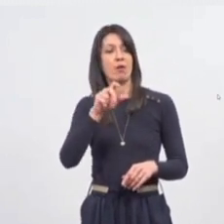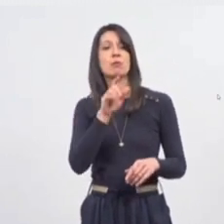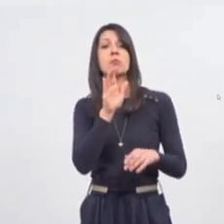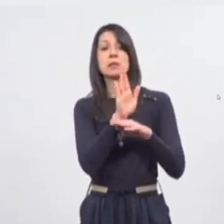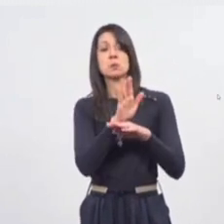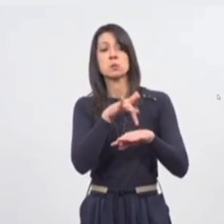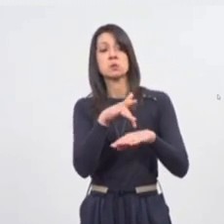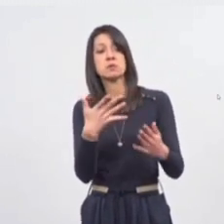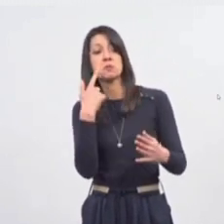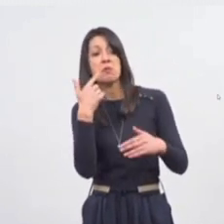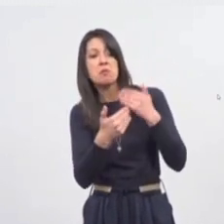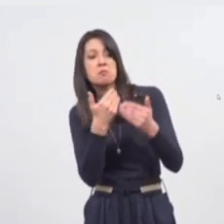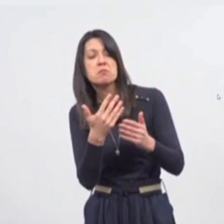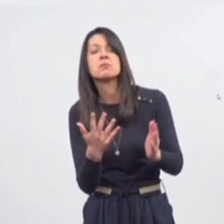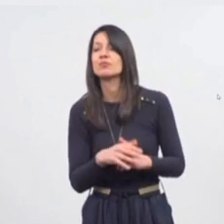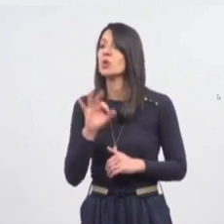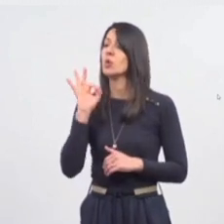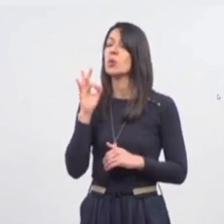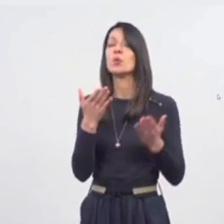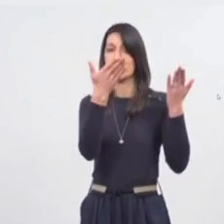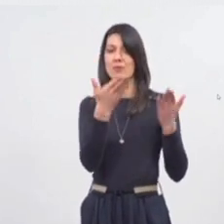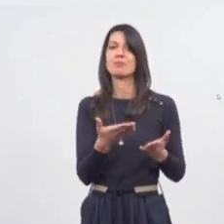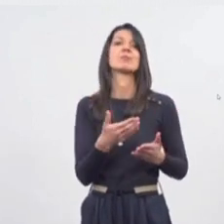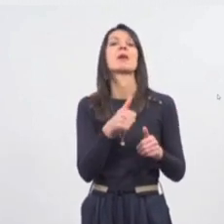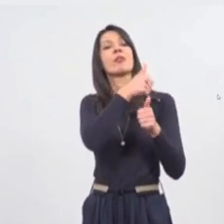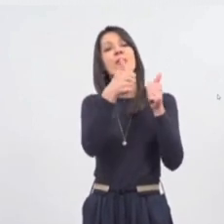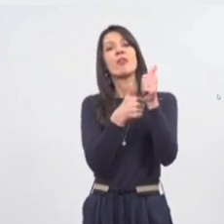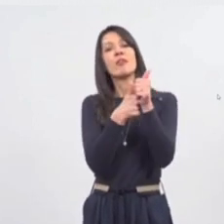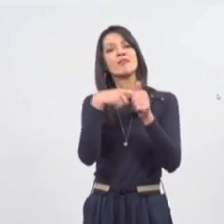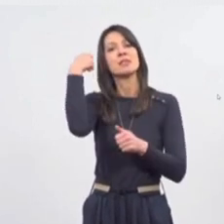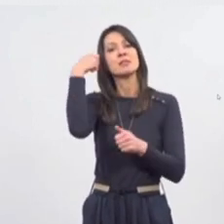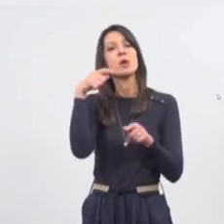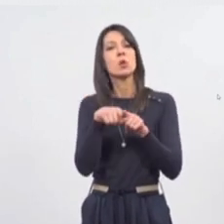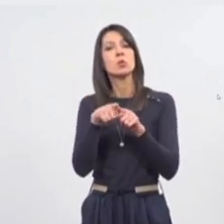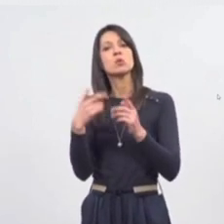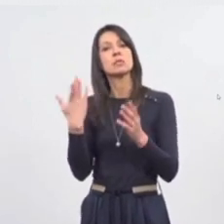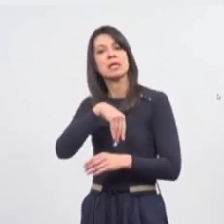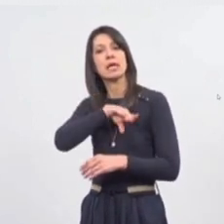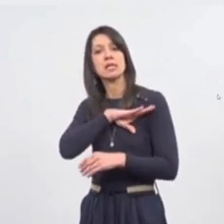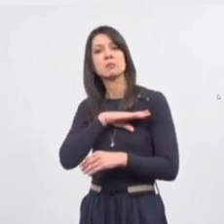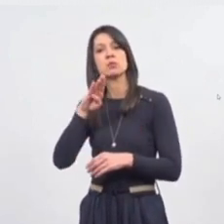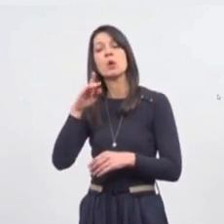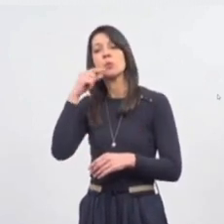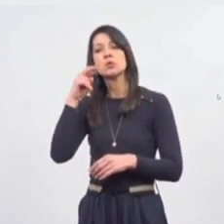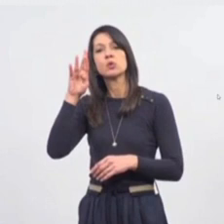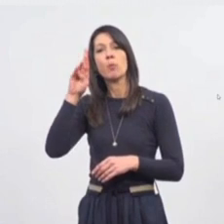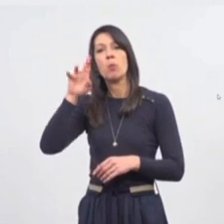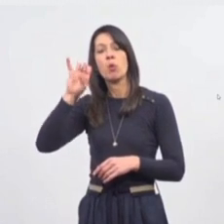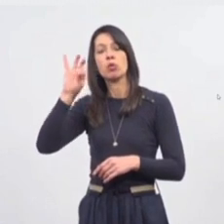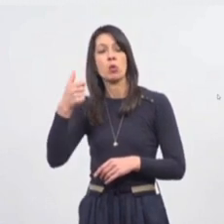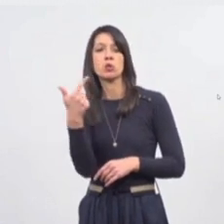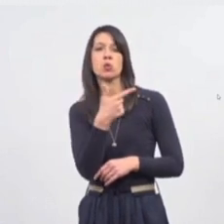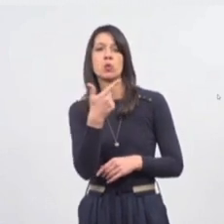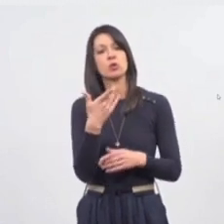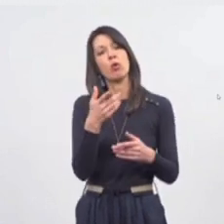Oui, ici, c'est la vice-présidente Vera Jourova et le commissaire Breton qui sont en charge et en ligne dans ce dossier. Évidemment, je confirme que c'est prévu